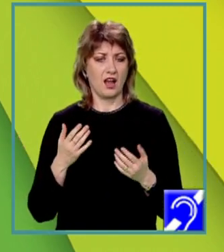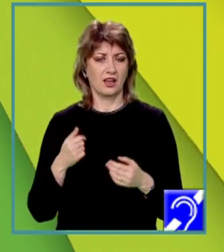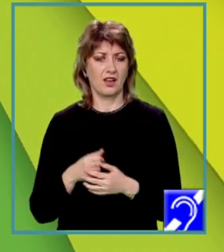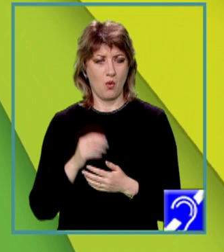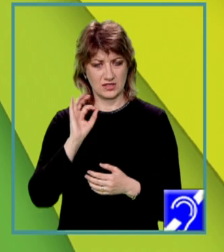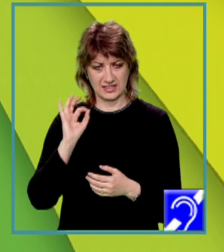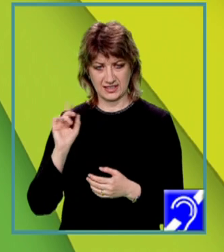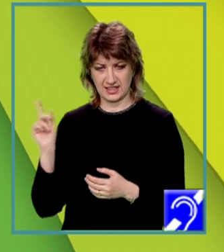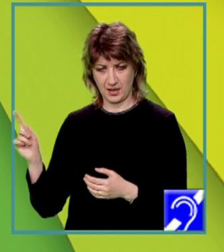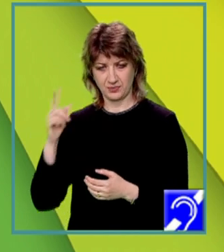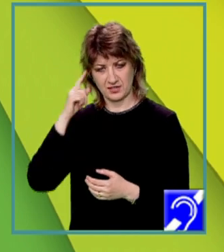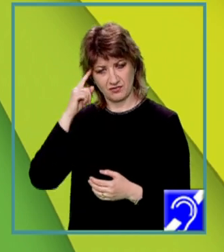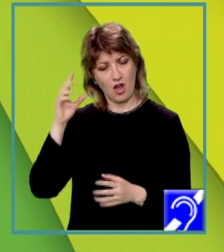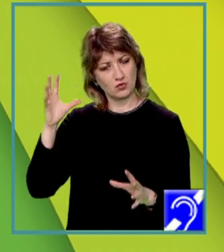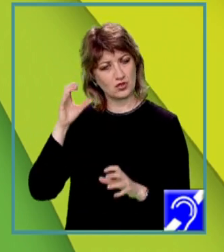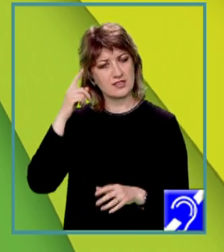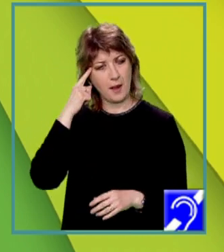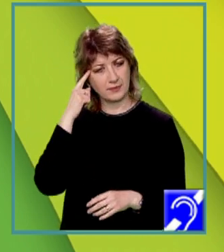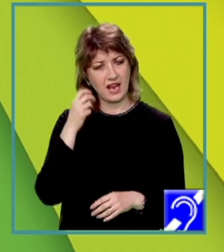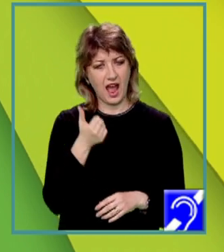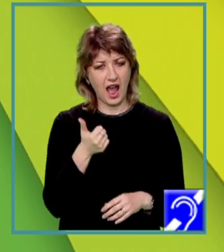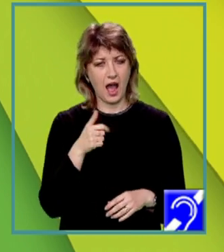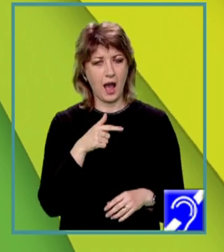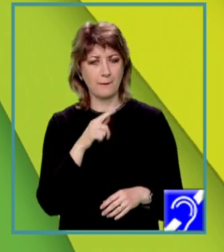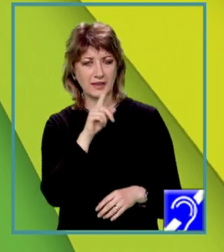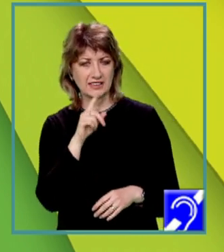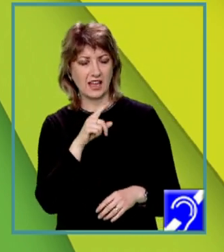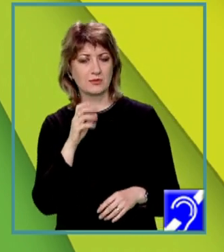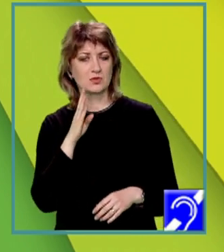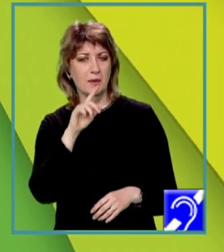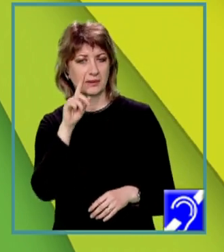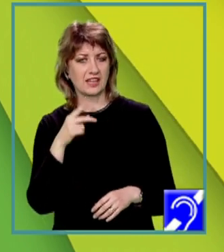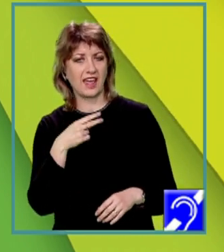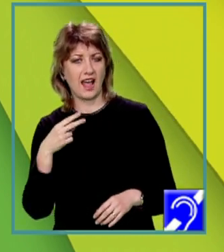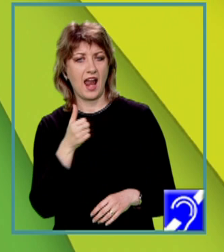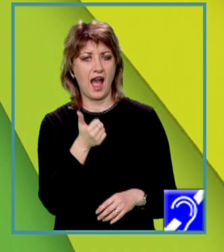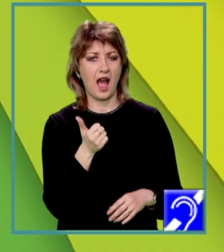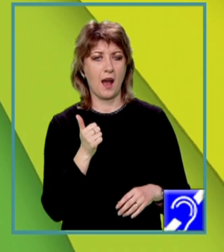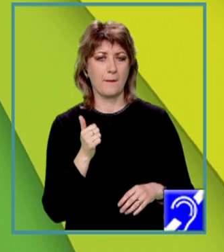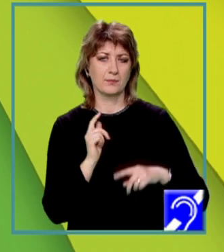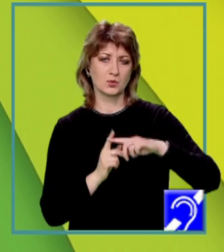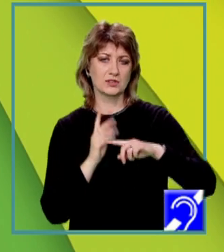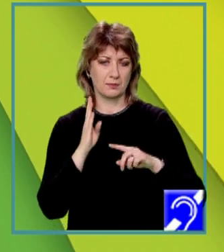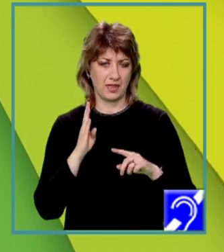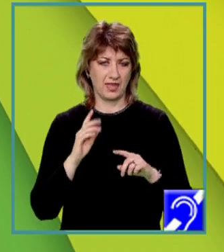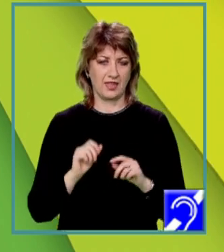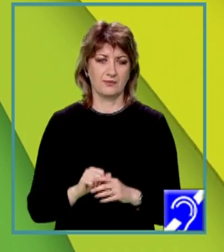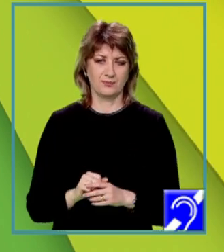ca să vă aduceți aminte a pătrat minus b pătrat este egal cu a plus b